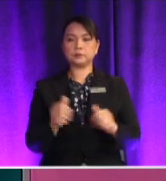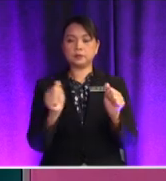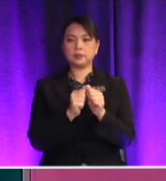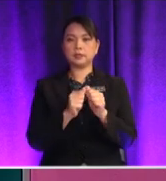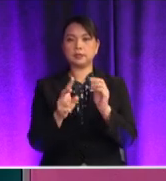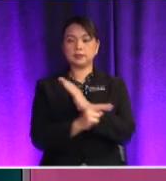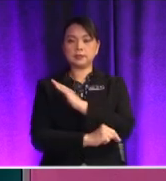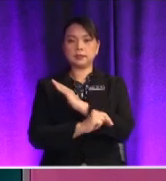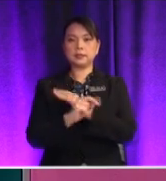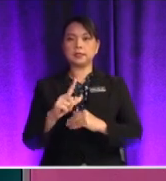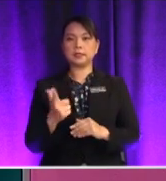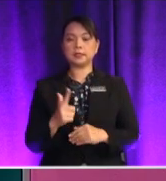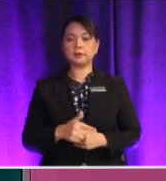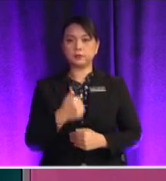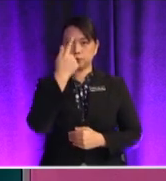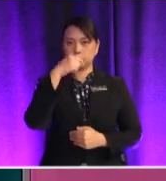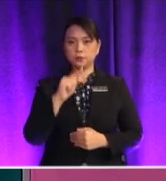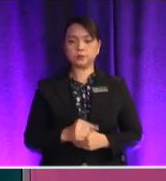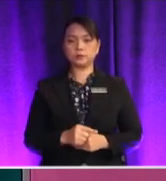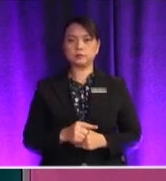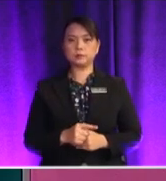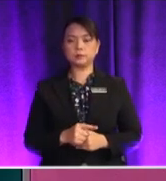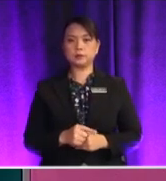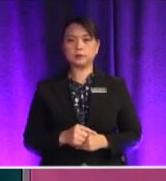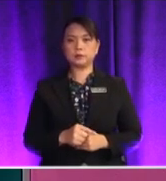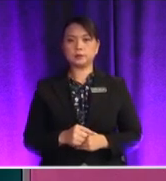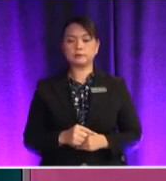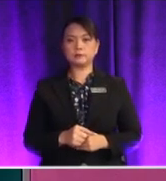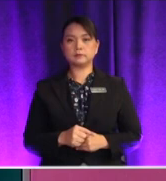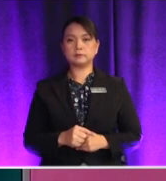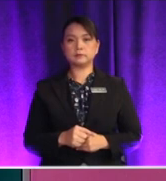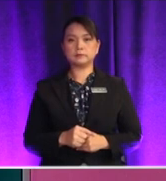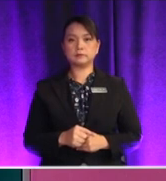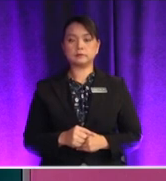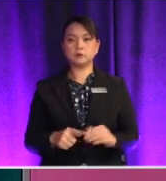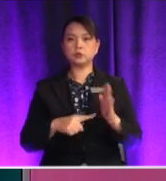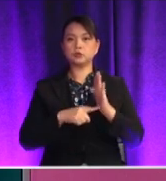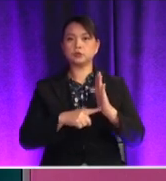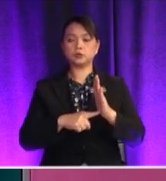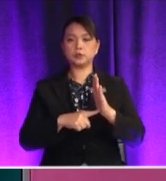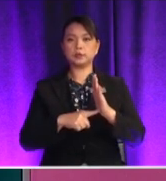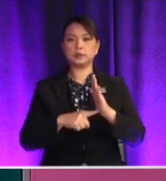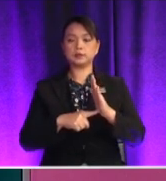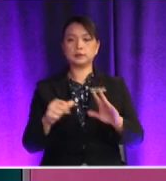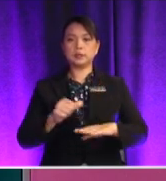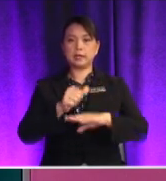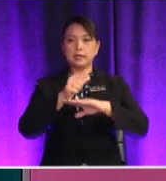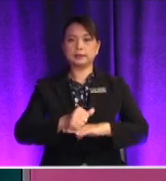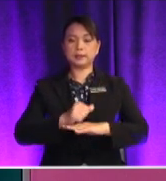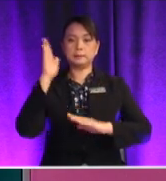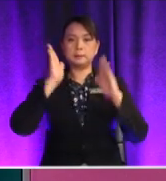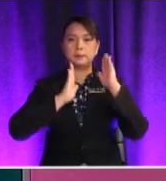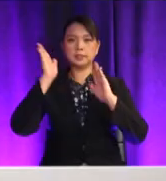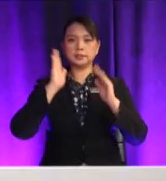negeri-negeri lain untuk mengetengahkan adat dan budaya masyarakat di Malaysia. Itulah salah satulah yang kita